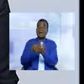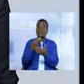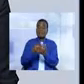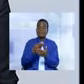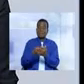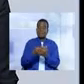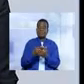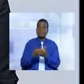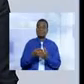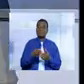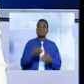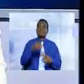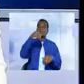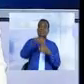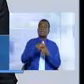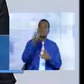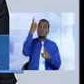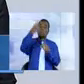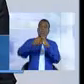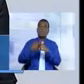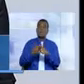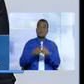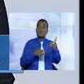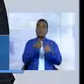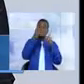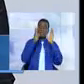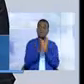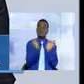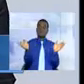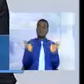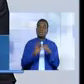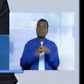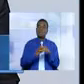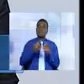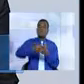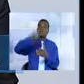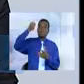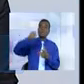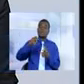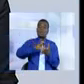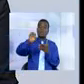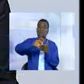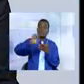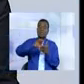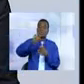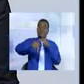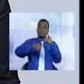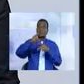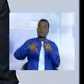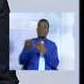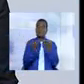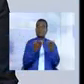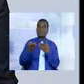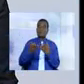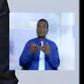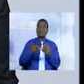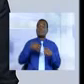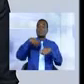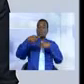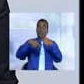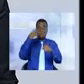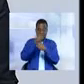pourront avoir un retour donc dans un délai d'un mois. Le directeur général du Trésor et de la comptabilité publique et ses services vont se mettre en